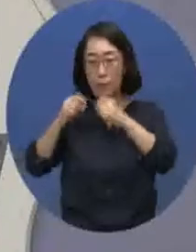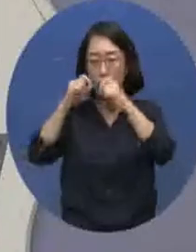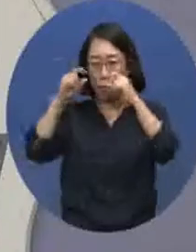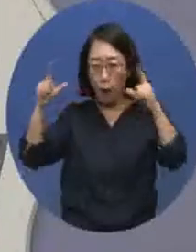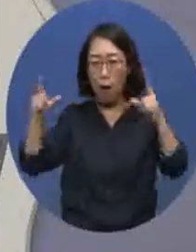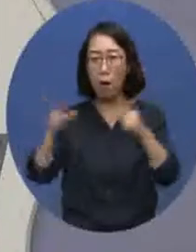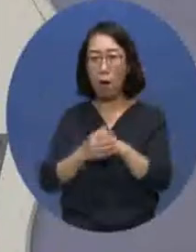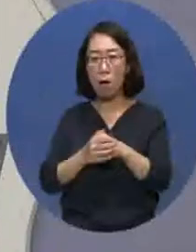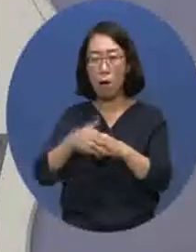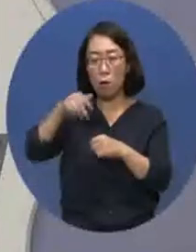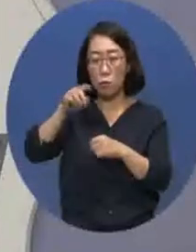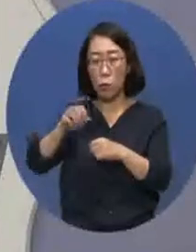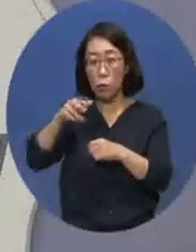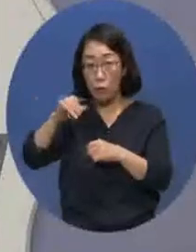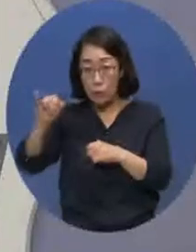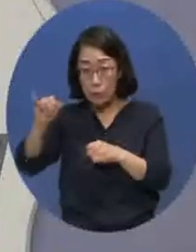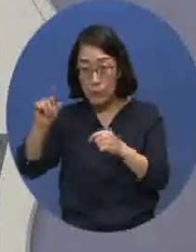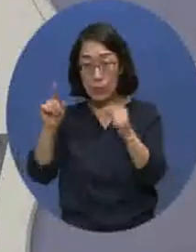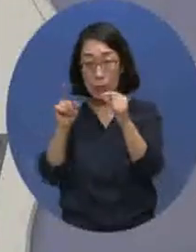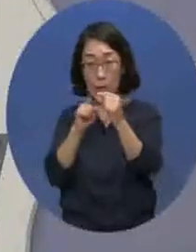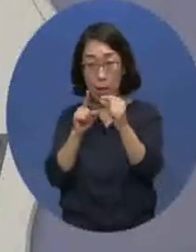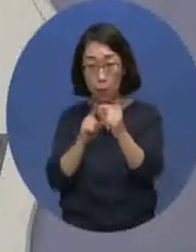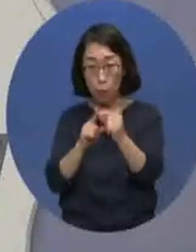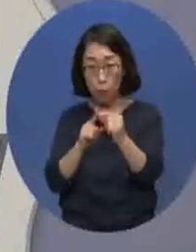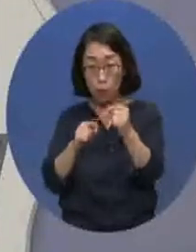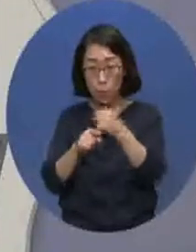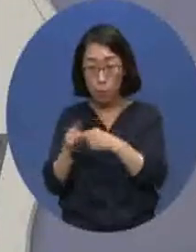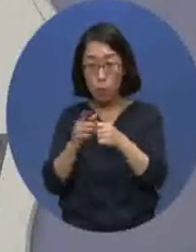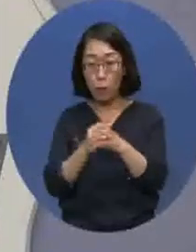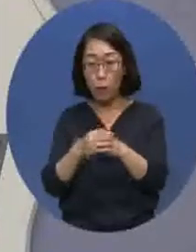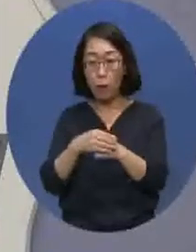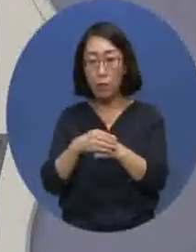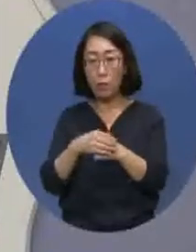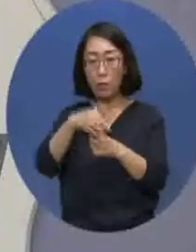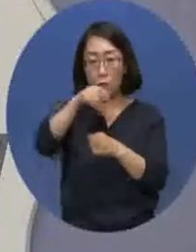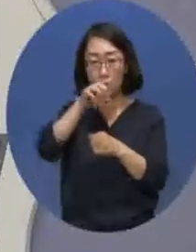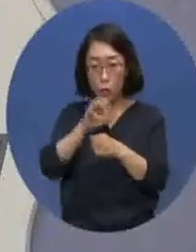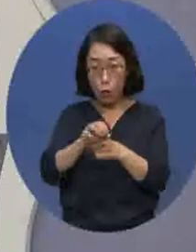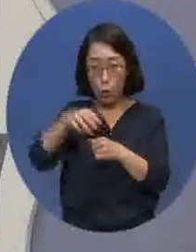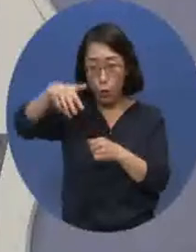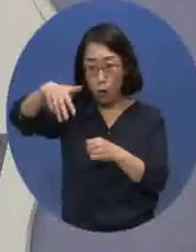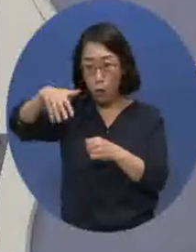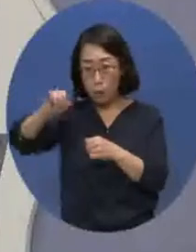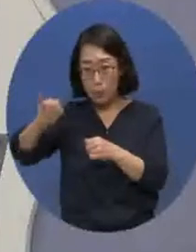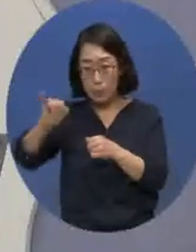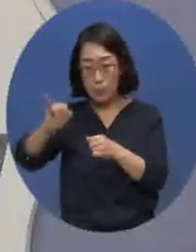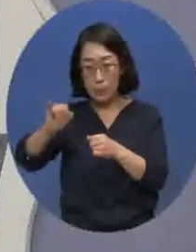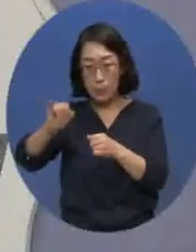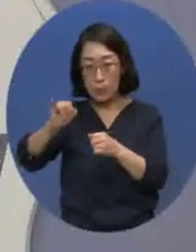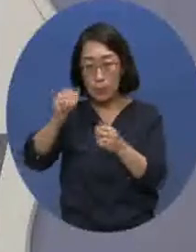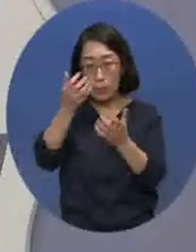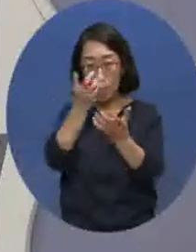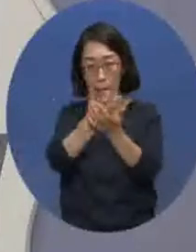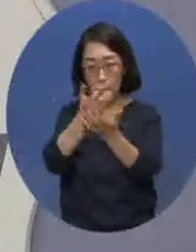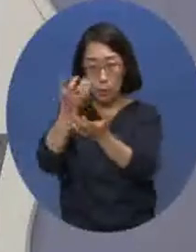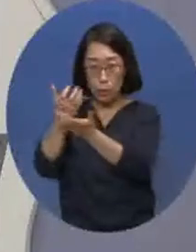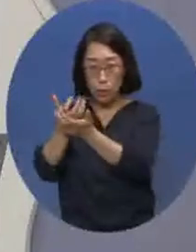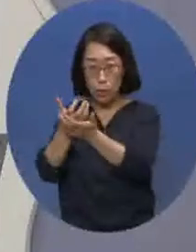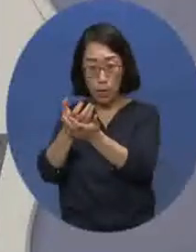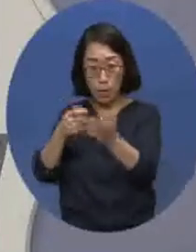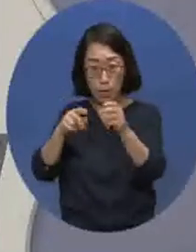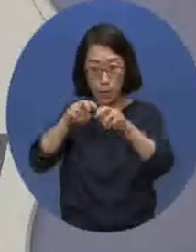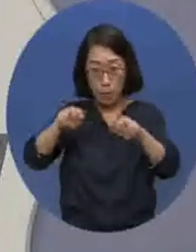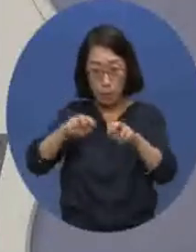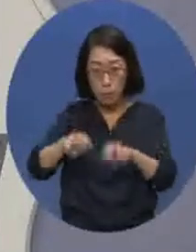단어의 뜻도 정치 정 이라는 단어와 칠하는 단어를 해보면 어쨌든